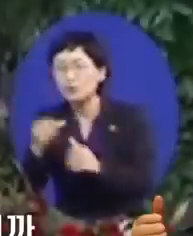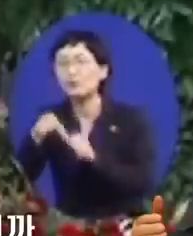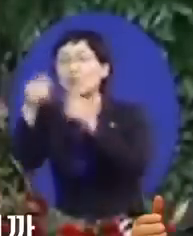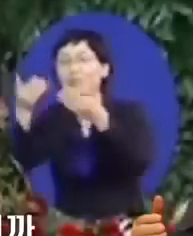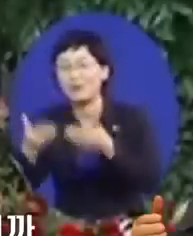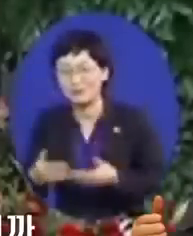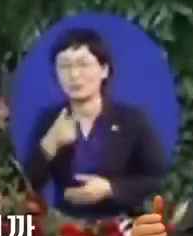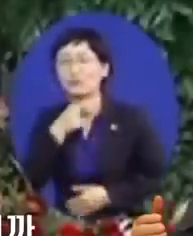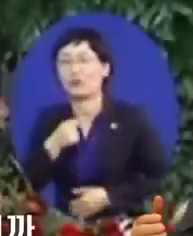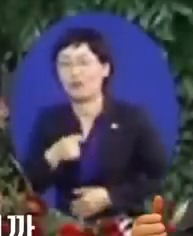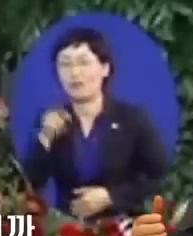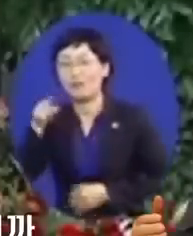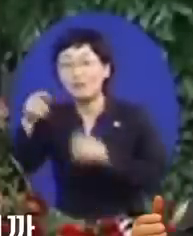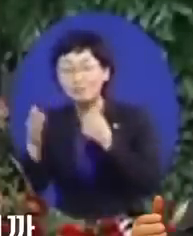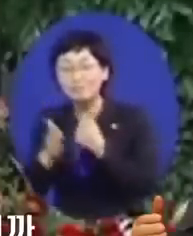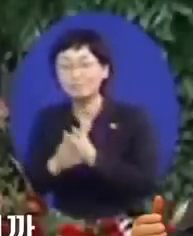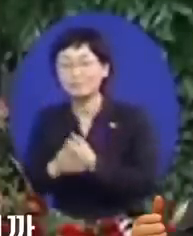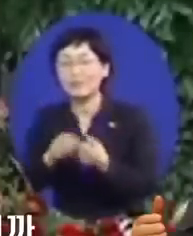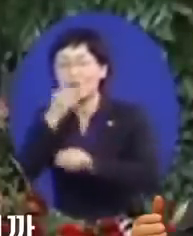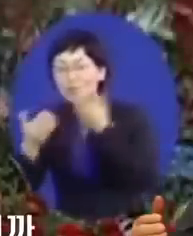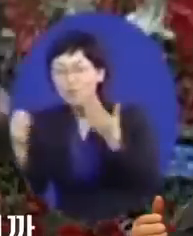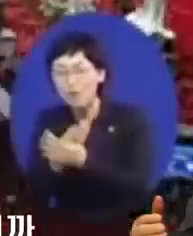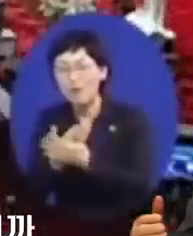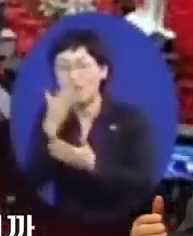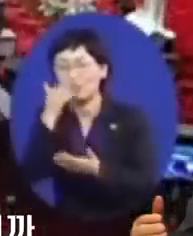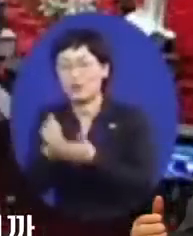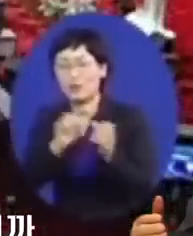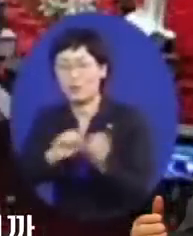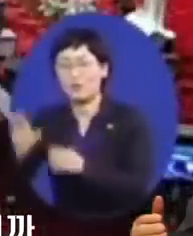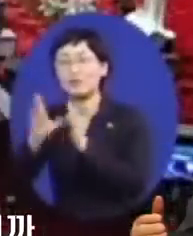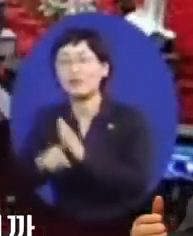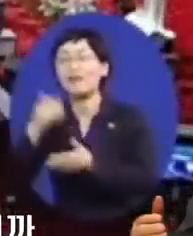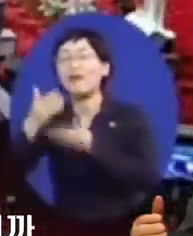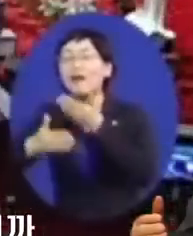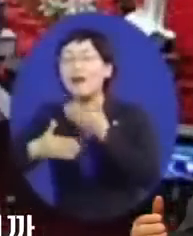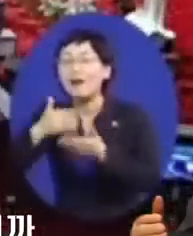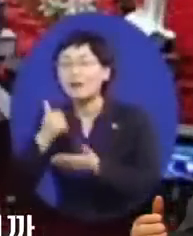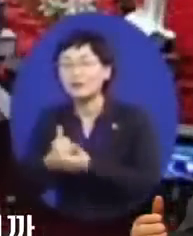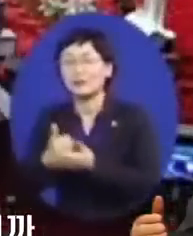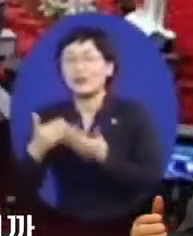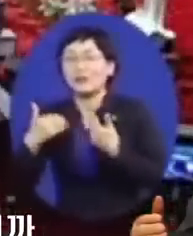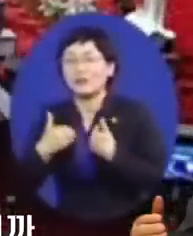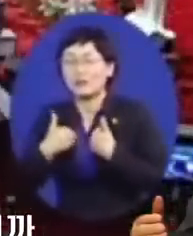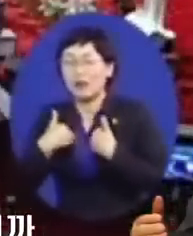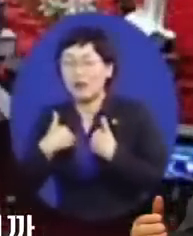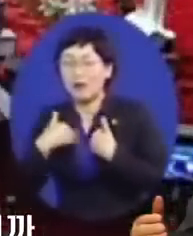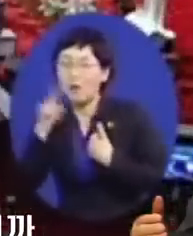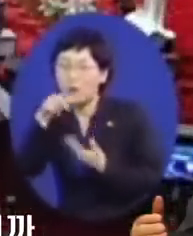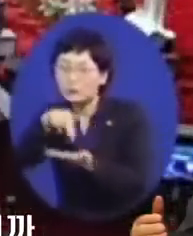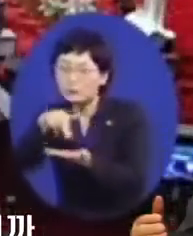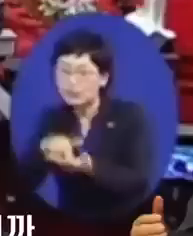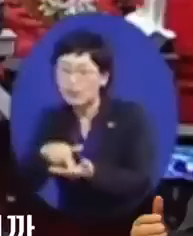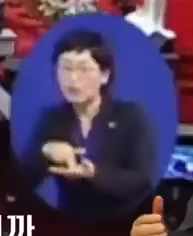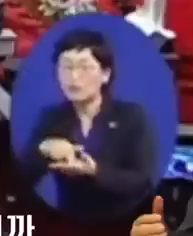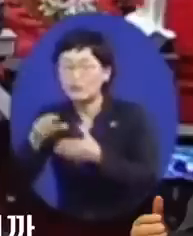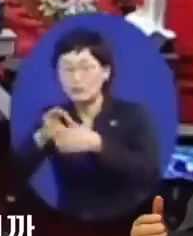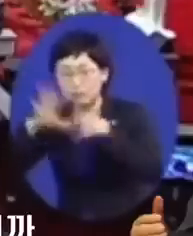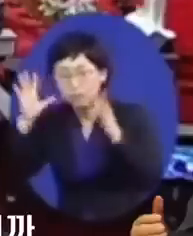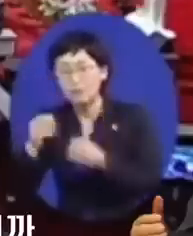것입니다. 그렇기 때문에 회개하고 죄를 버릴 때 하나님은 나를 어떠한 형편에서도 용서해 주시는